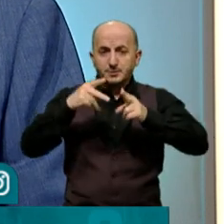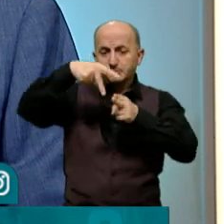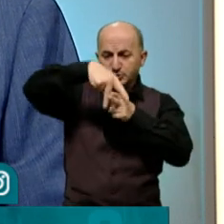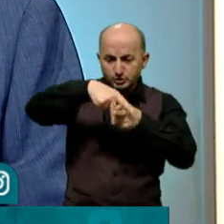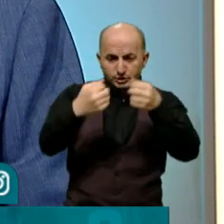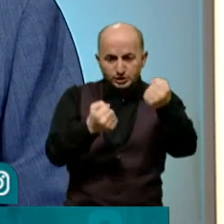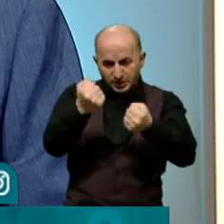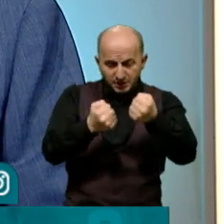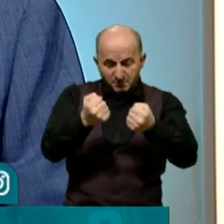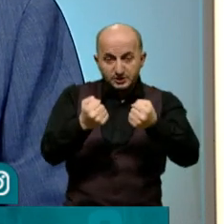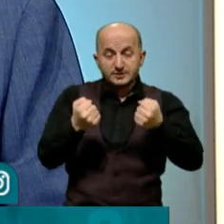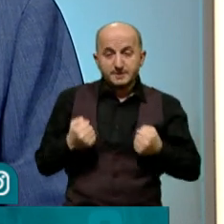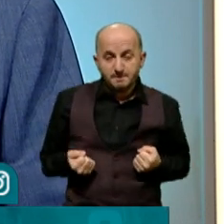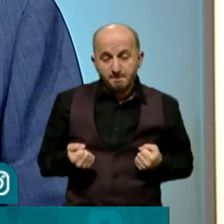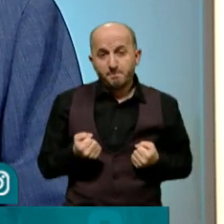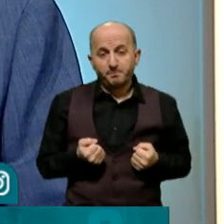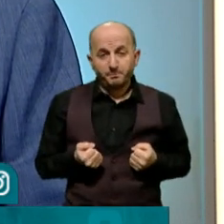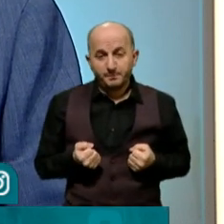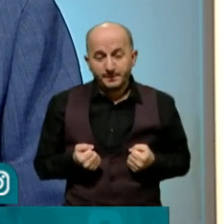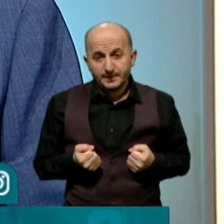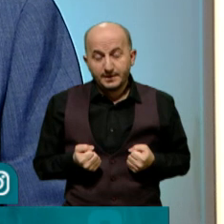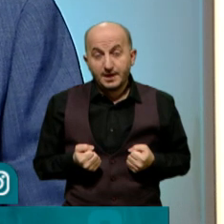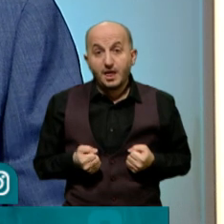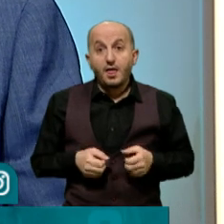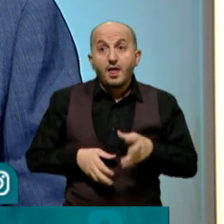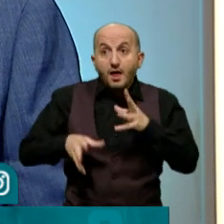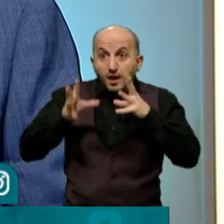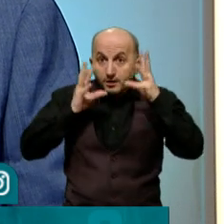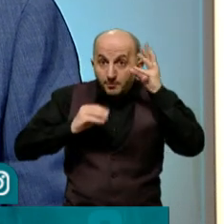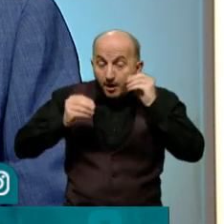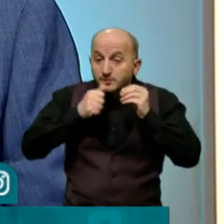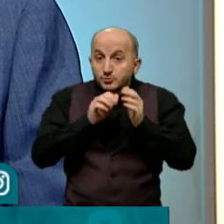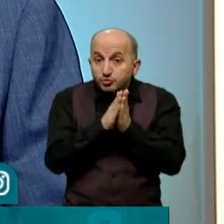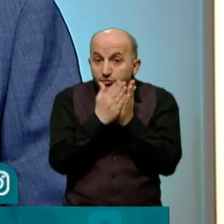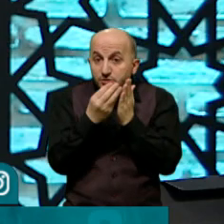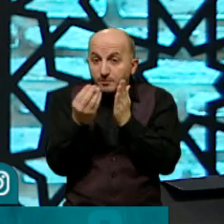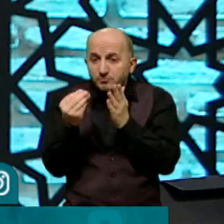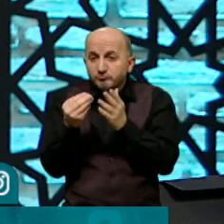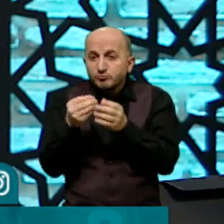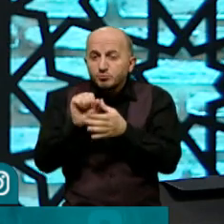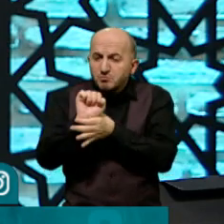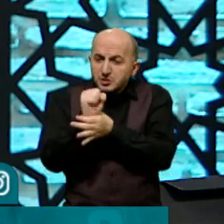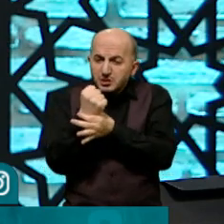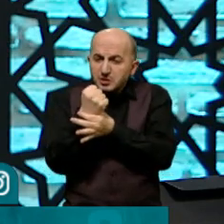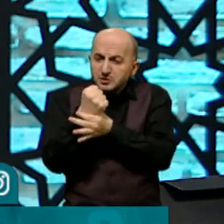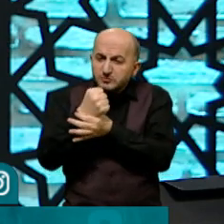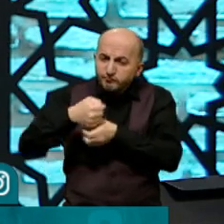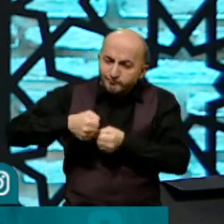arabadır, efendime söyleyeyim, ilim adamının kitaplarıdır, zanaatkarın kullandığı